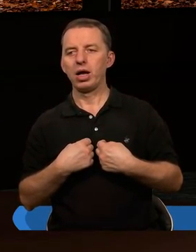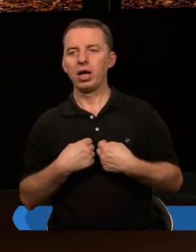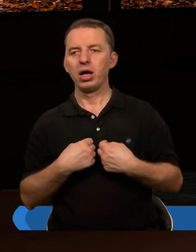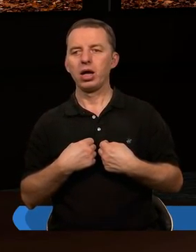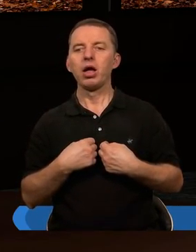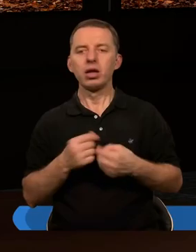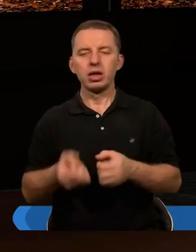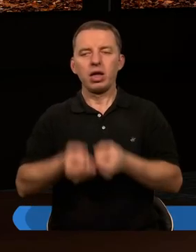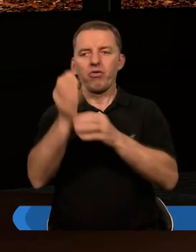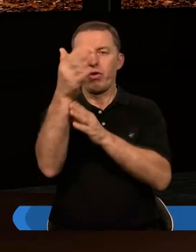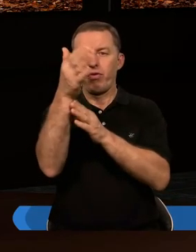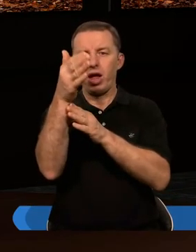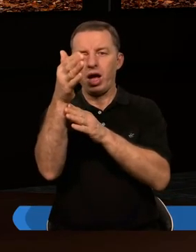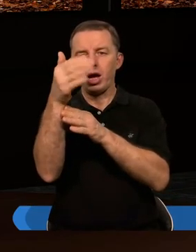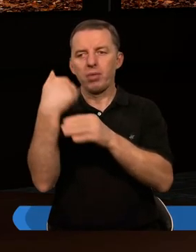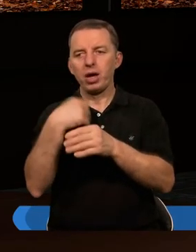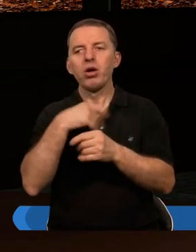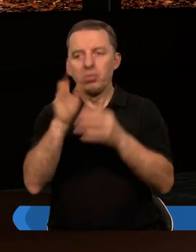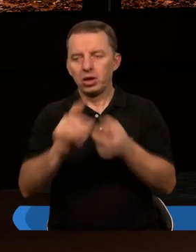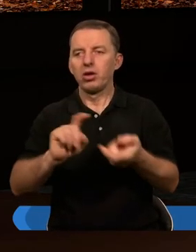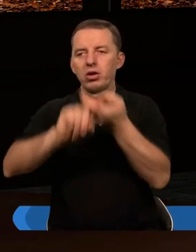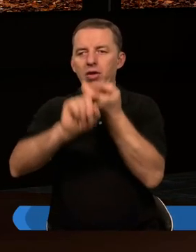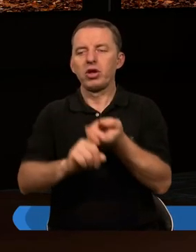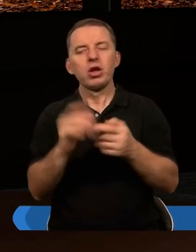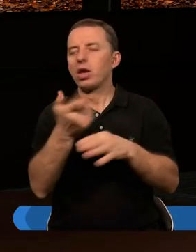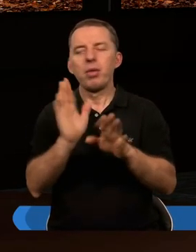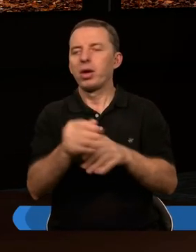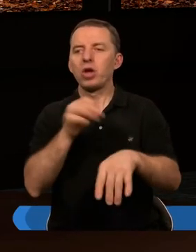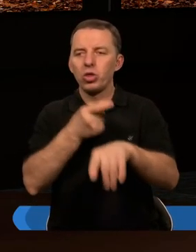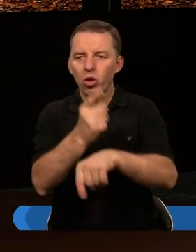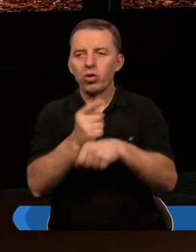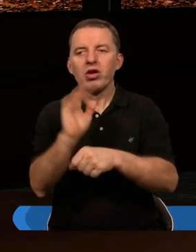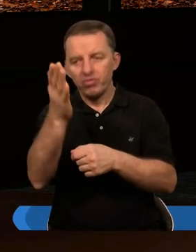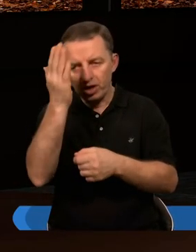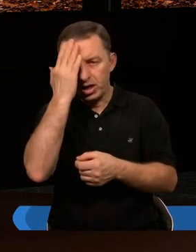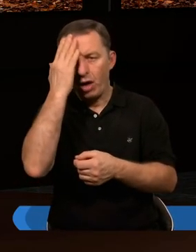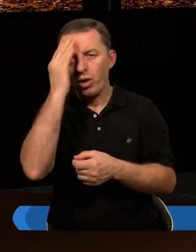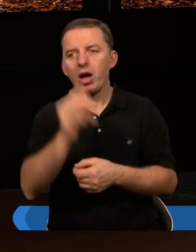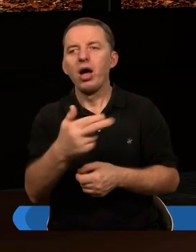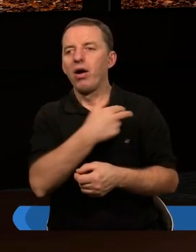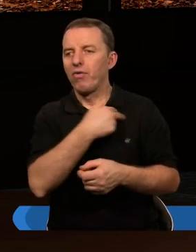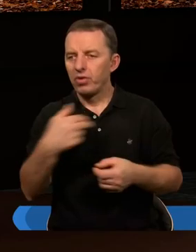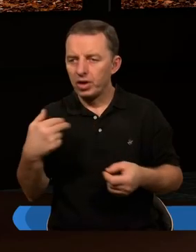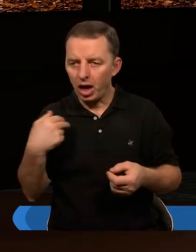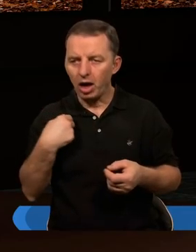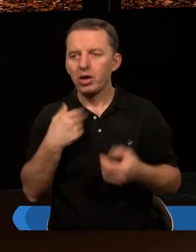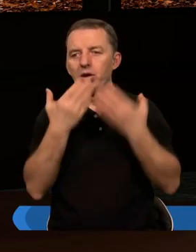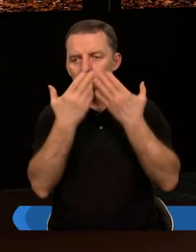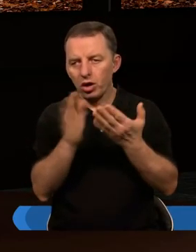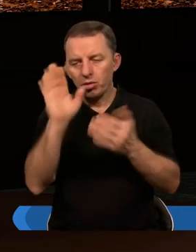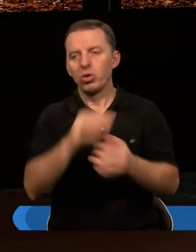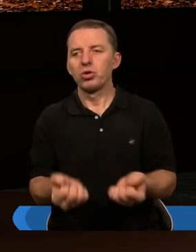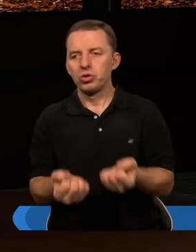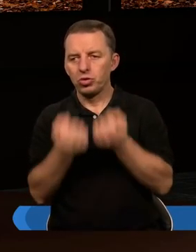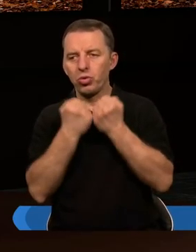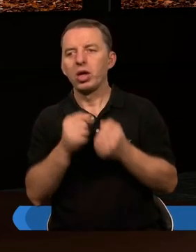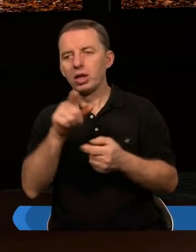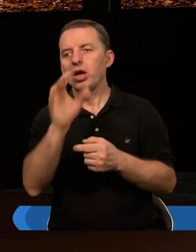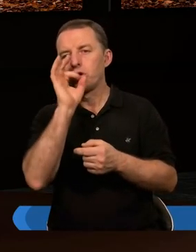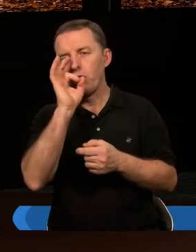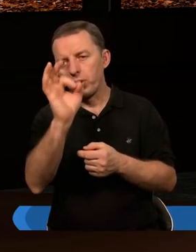wywiesi białą flagę i już więcej nam nie będzie dokuczać, bo będzie widziała, że jednak w nas jest ta, dzięki Bogu, taka siła